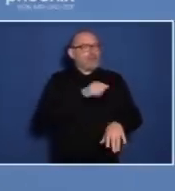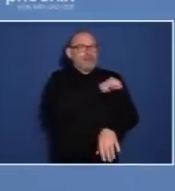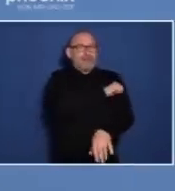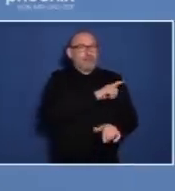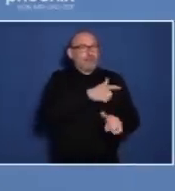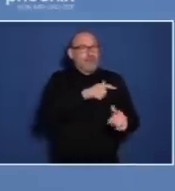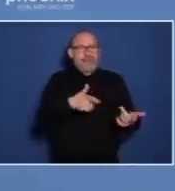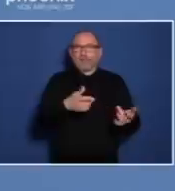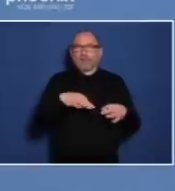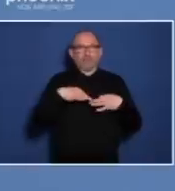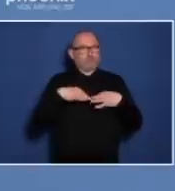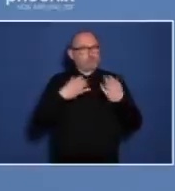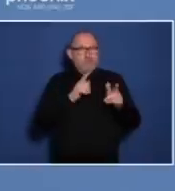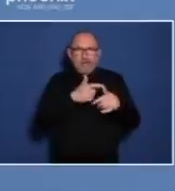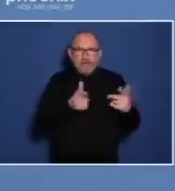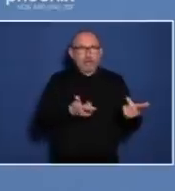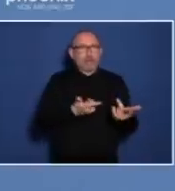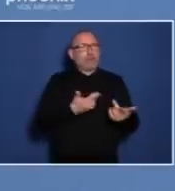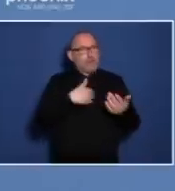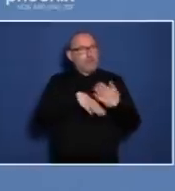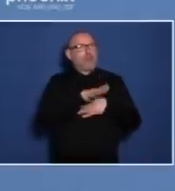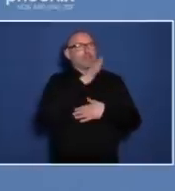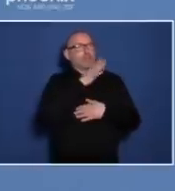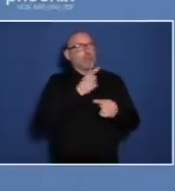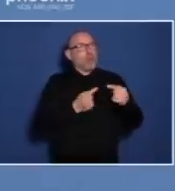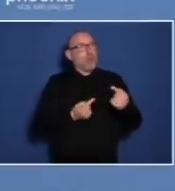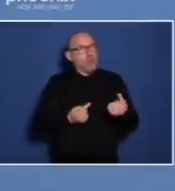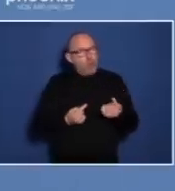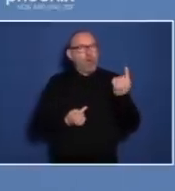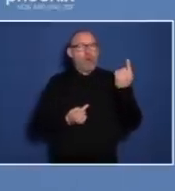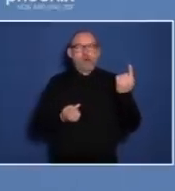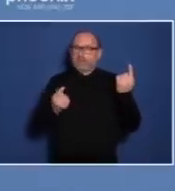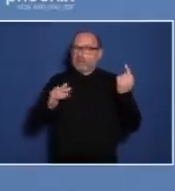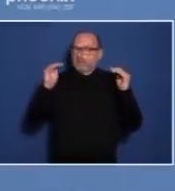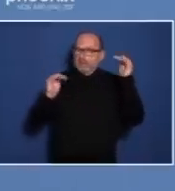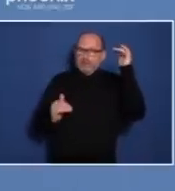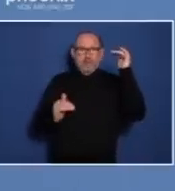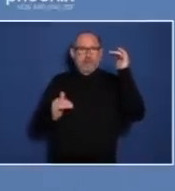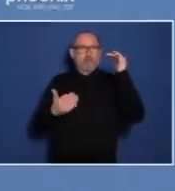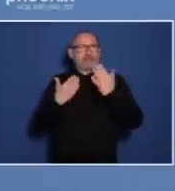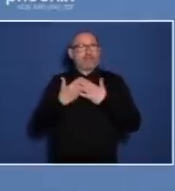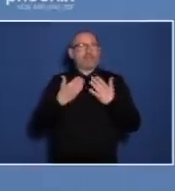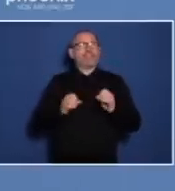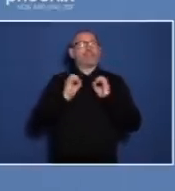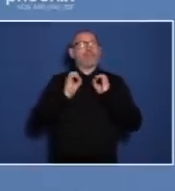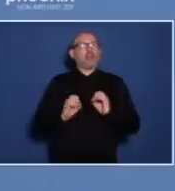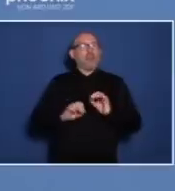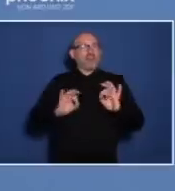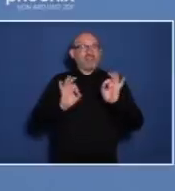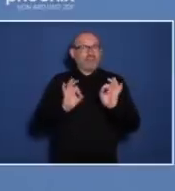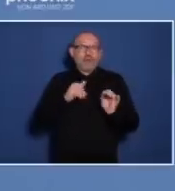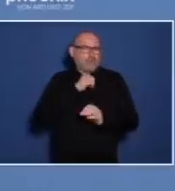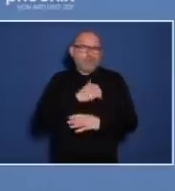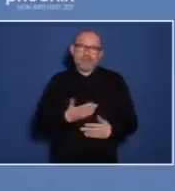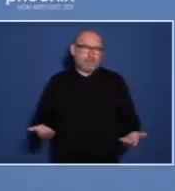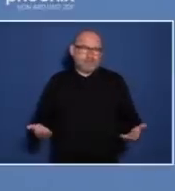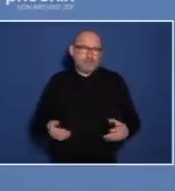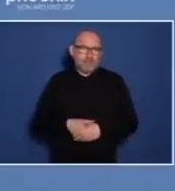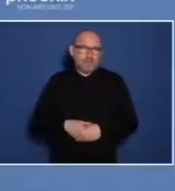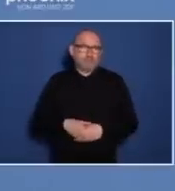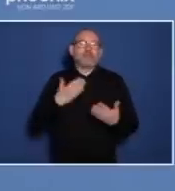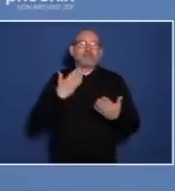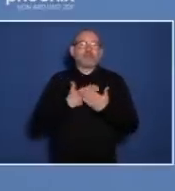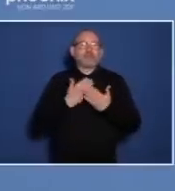noch genesen ist. Und deswegen sind wir eben nicht bei Null. Und deswegen ist der Appell und